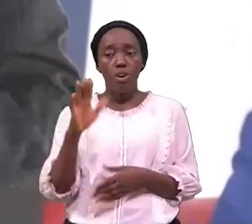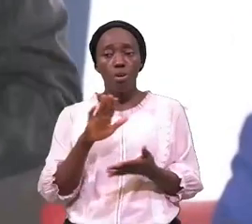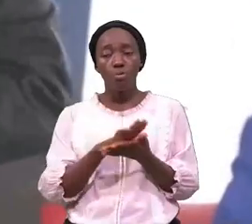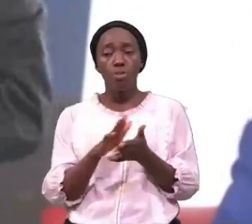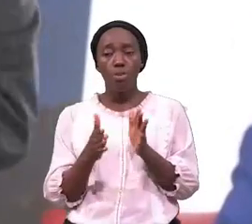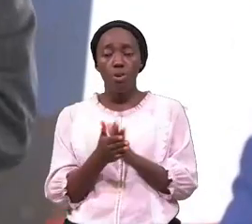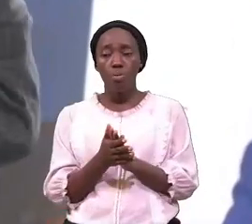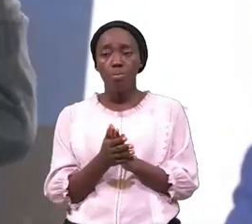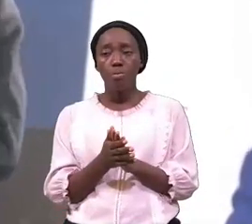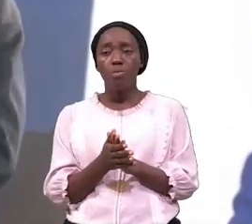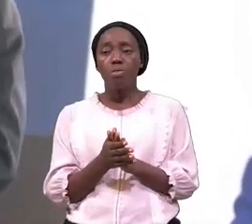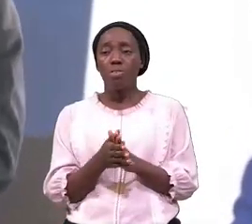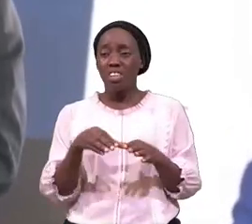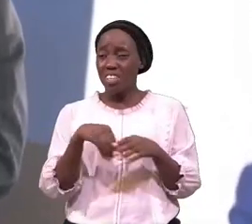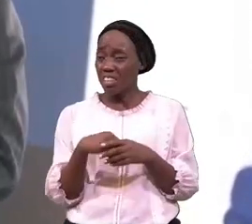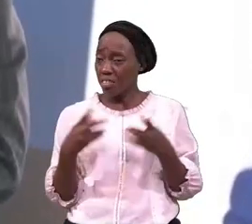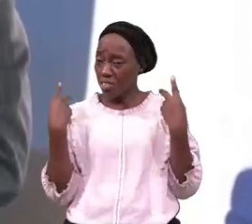Et si toi, tu as eu la chance d'être ici,